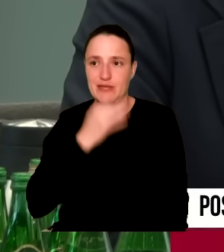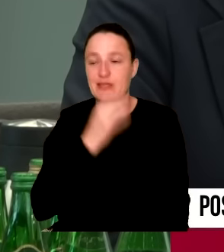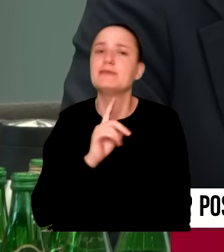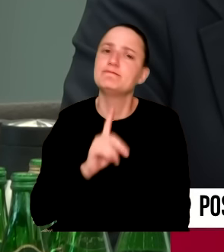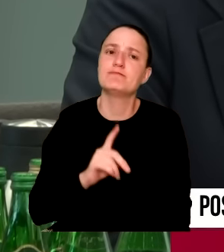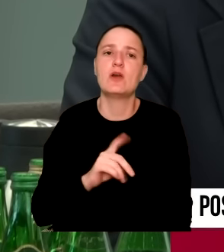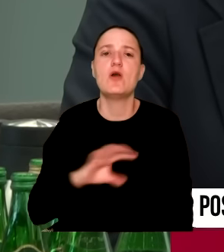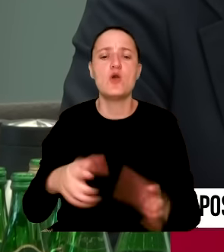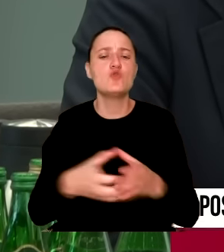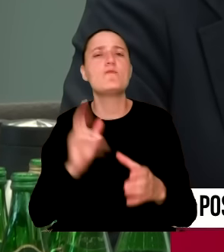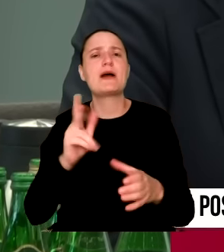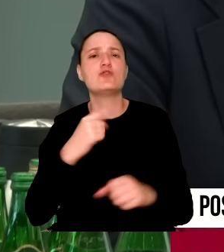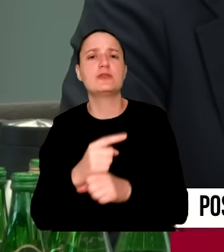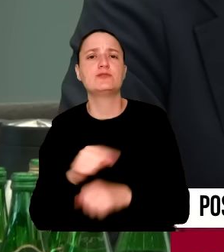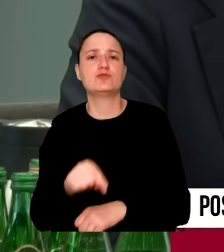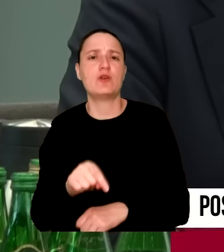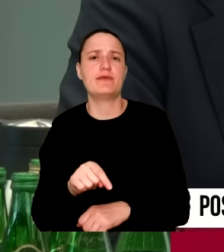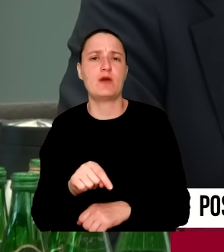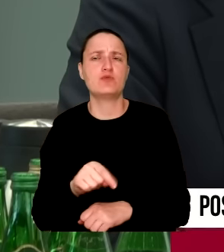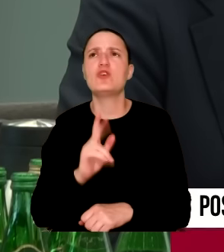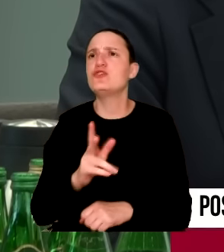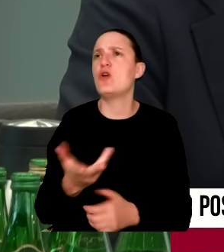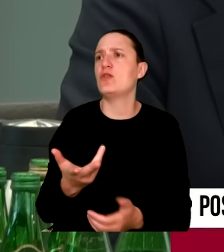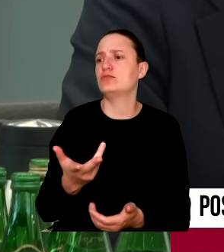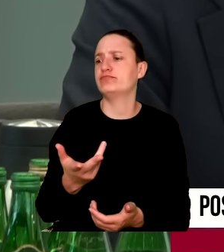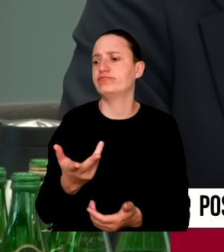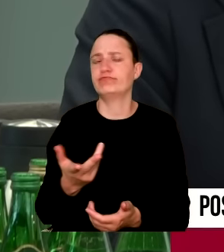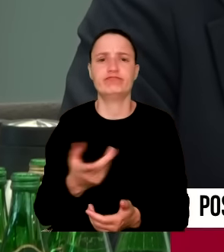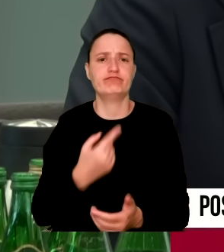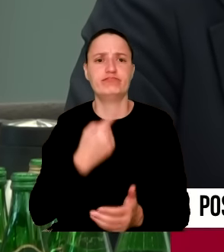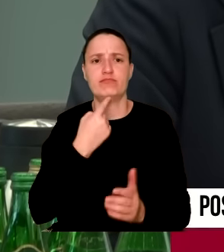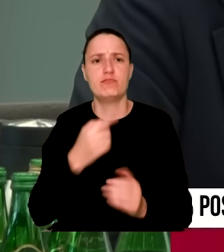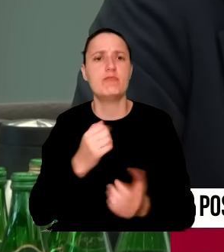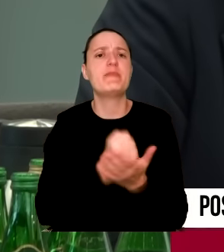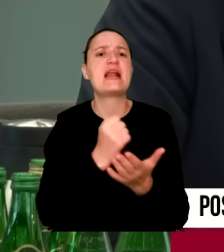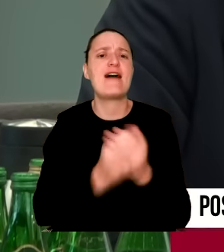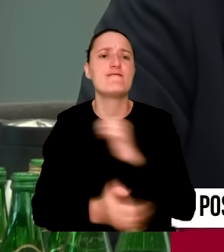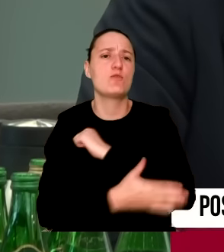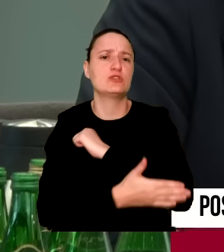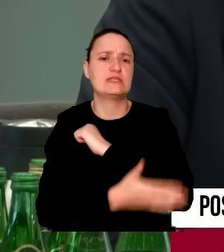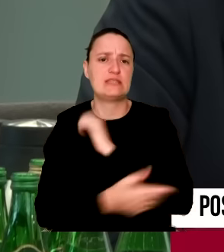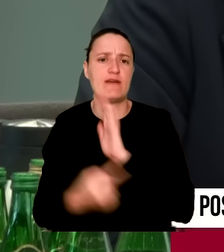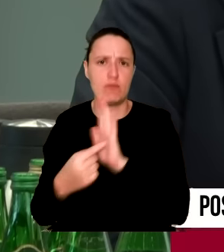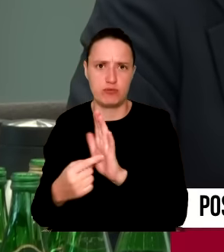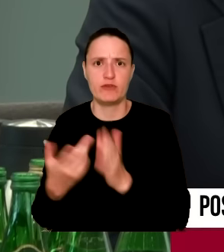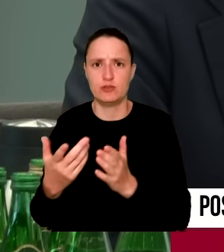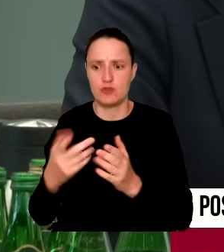ogóle była podejmowana ta decyzja czy kto w ogóle wskazał panu premierowi podstawę prawną która jest zawarta w tej w tych decyzjach z